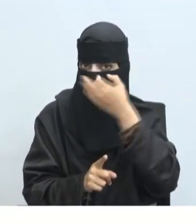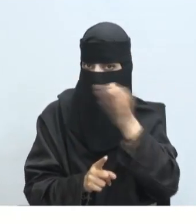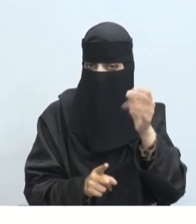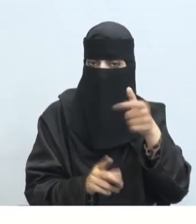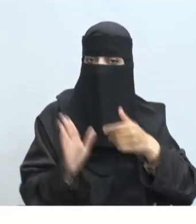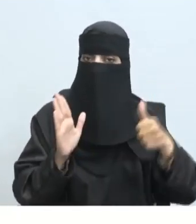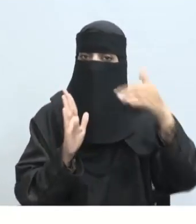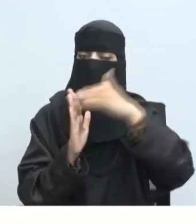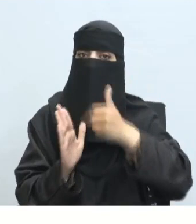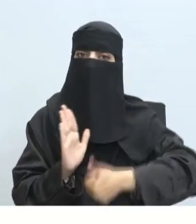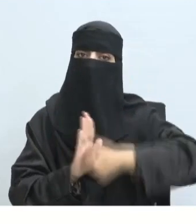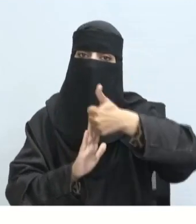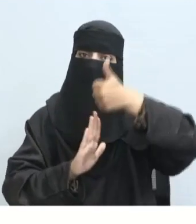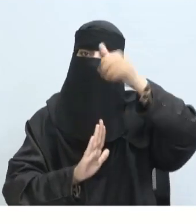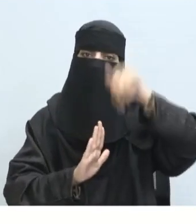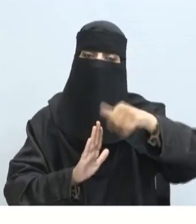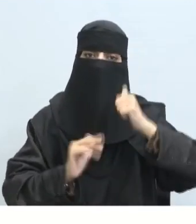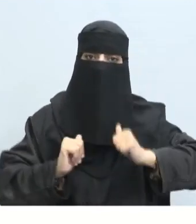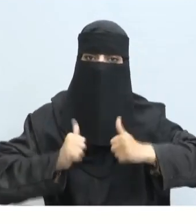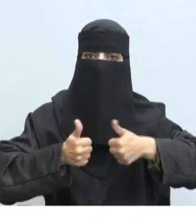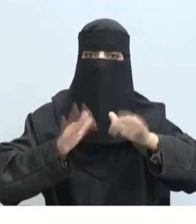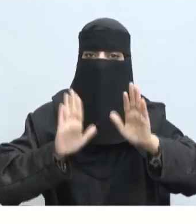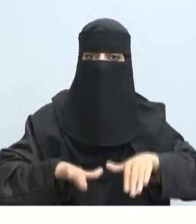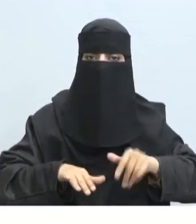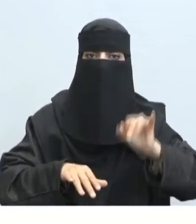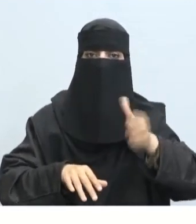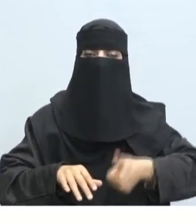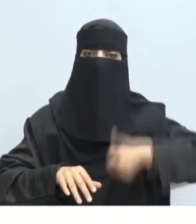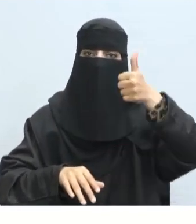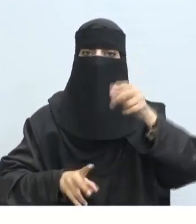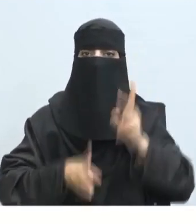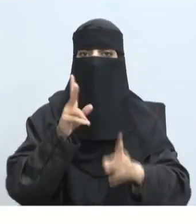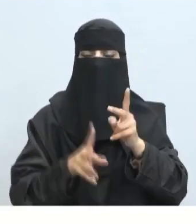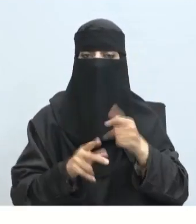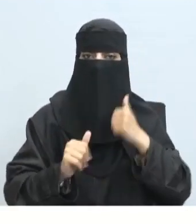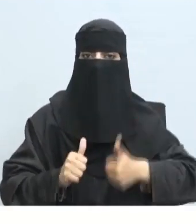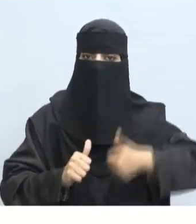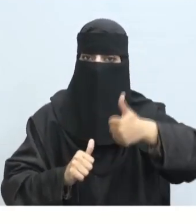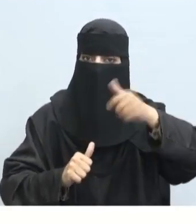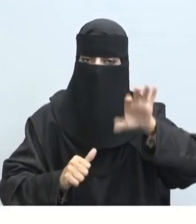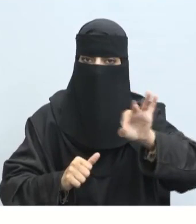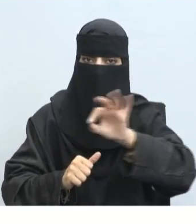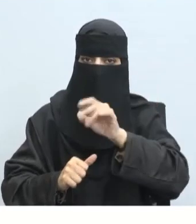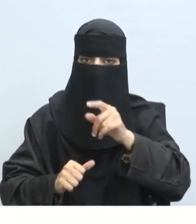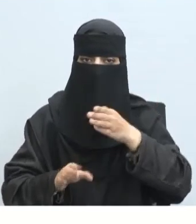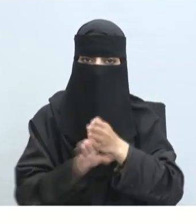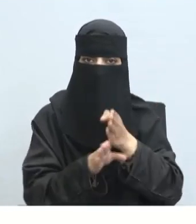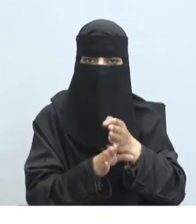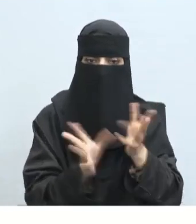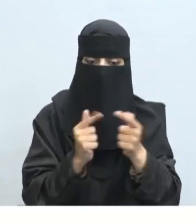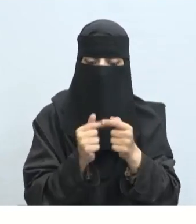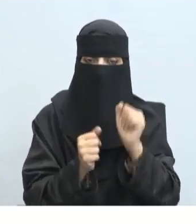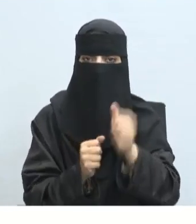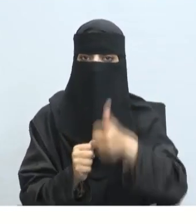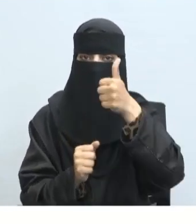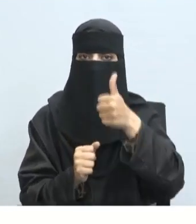سيؤدي الى نتائج كبيره وبالتالي يعز زز من نجاحك الفعاليه ايضا يعزز على اختيار الوسي الوسائل المناسبه